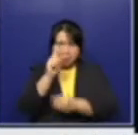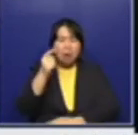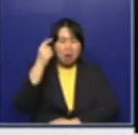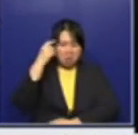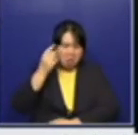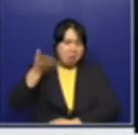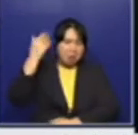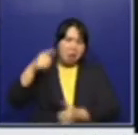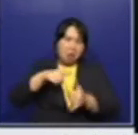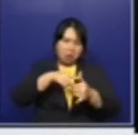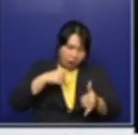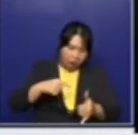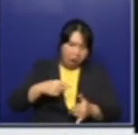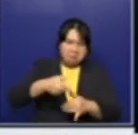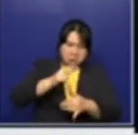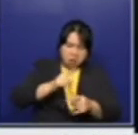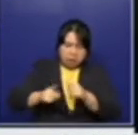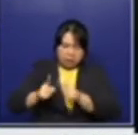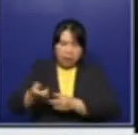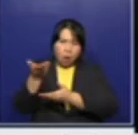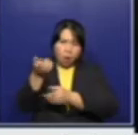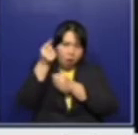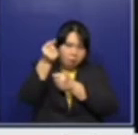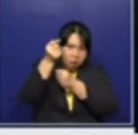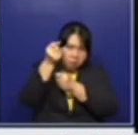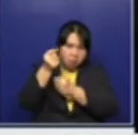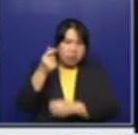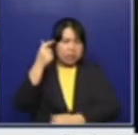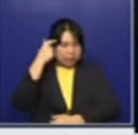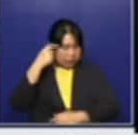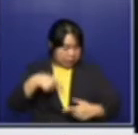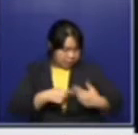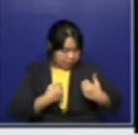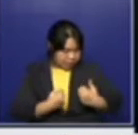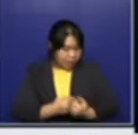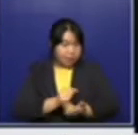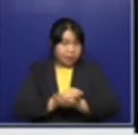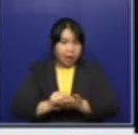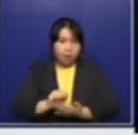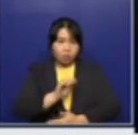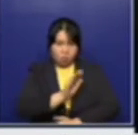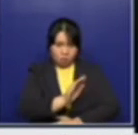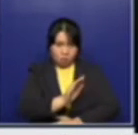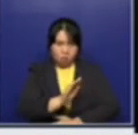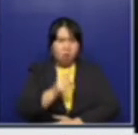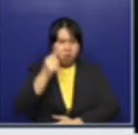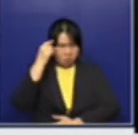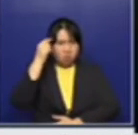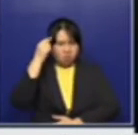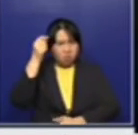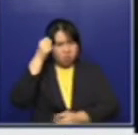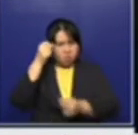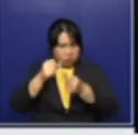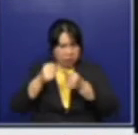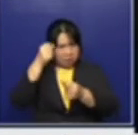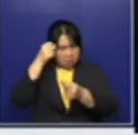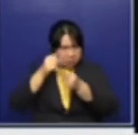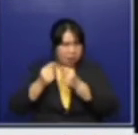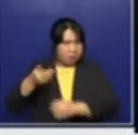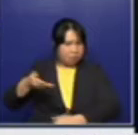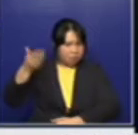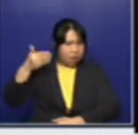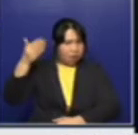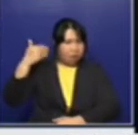เรียนรู้การเรียกร้องเรียนรู้ความคิดที่บริสุทธิ์มีบทเรียนมาแล้วครั้งแล้ว